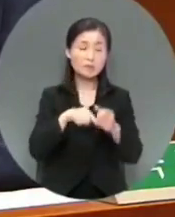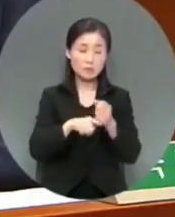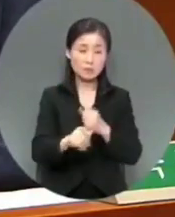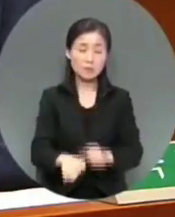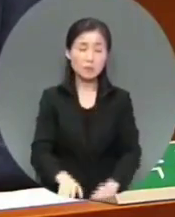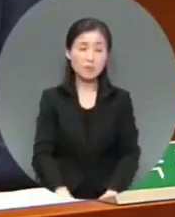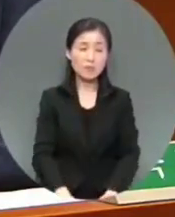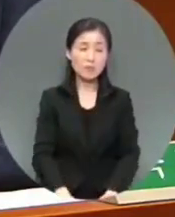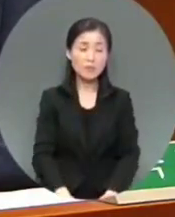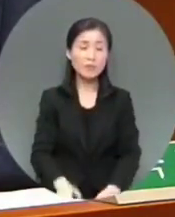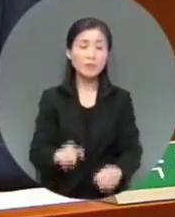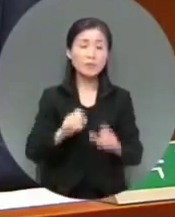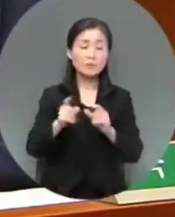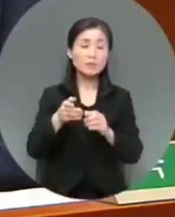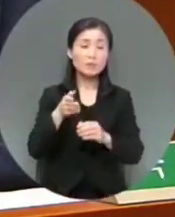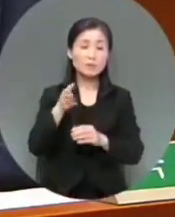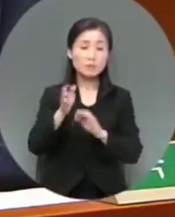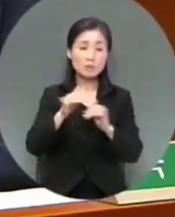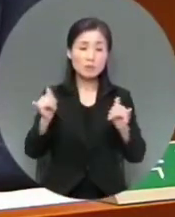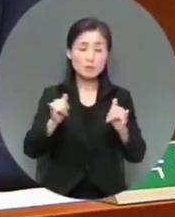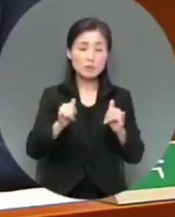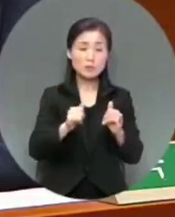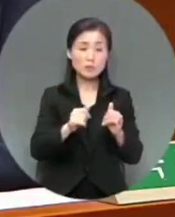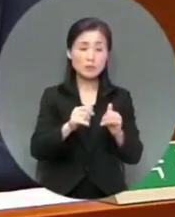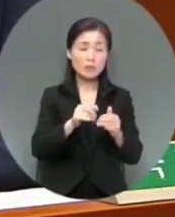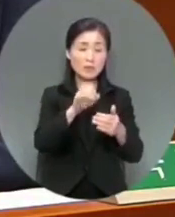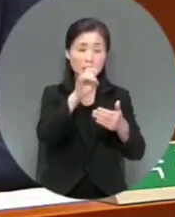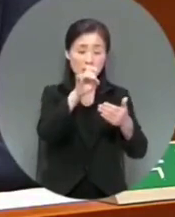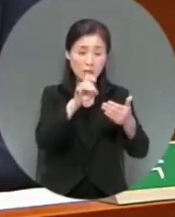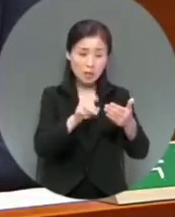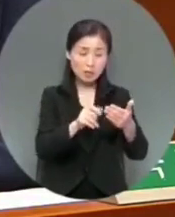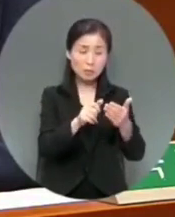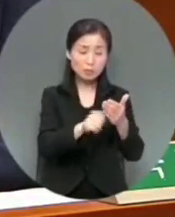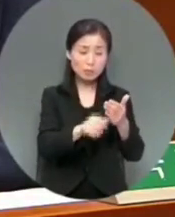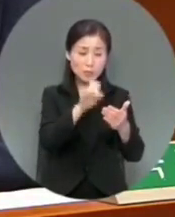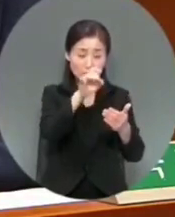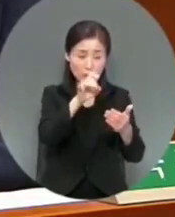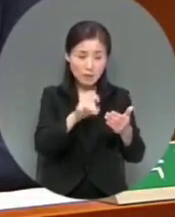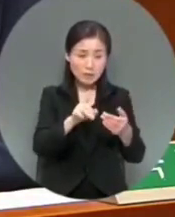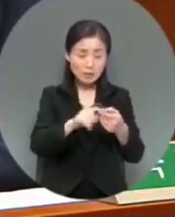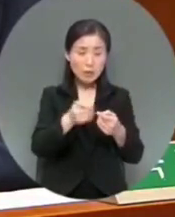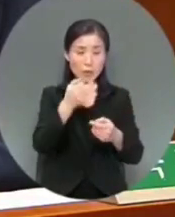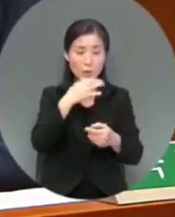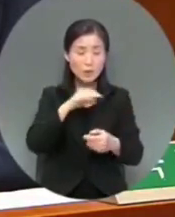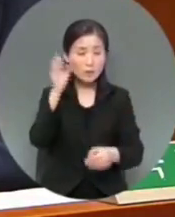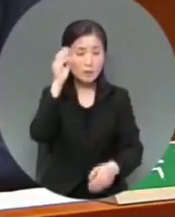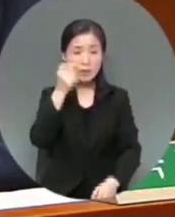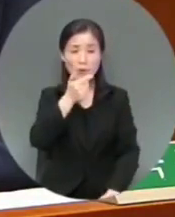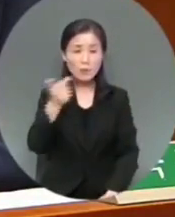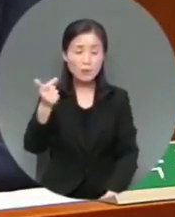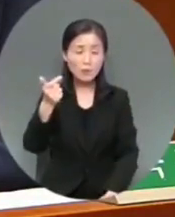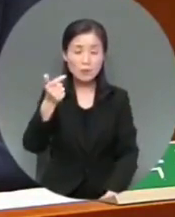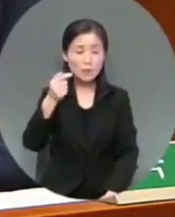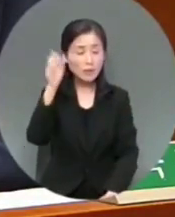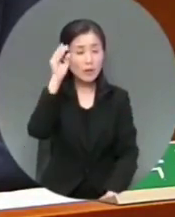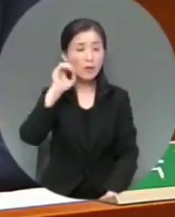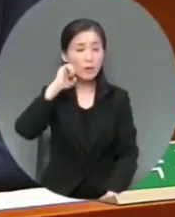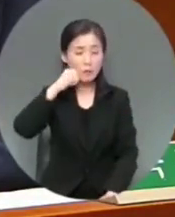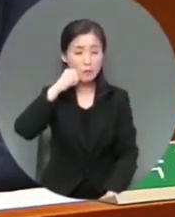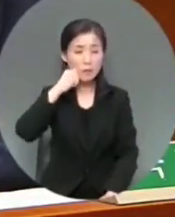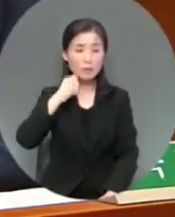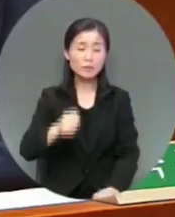전문가들은요 품목별 관리에 대해서 효과는 기대하기 어렵고 80년대 반시장적인 통제라는 반응이 더